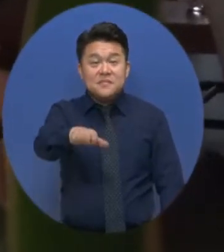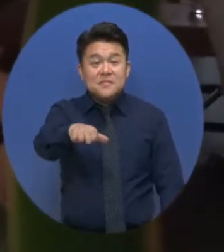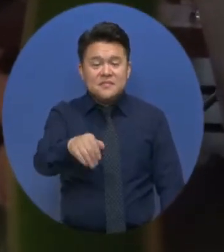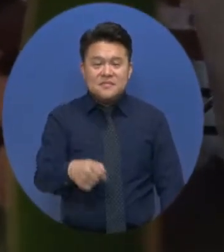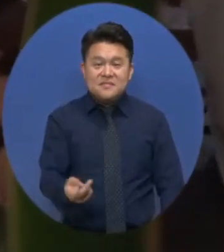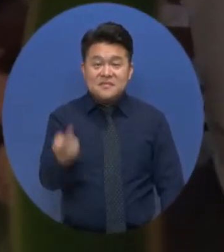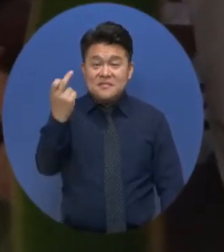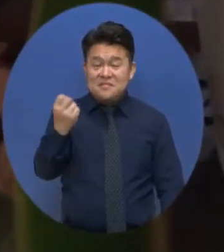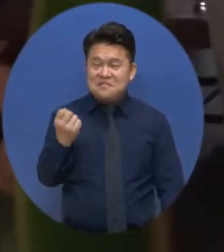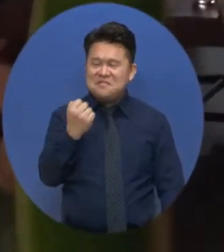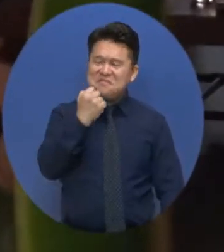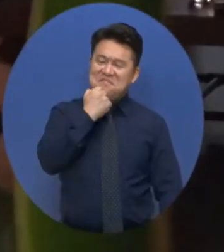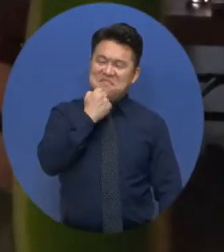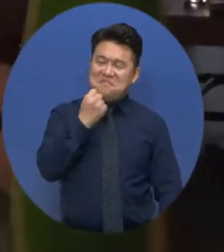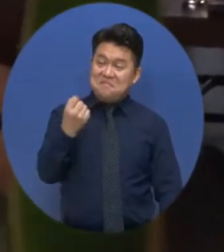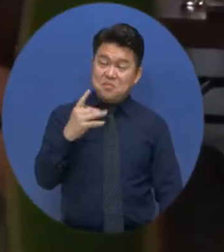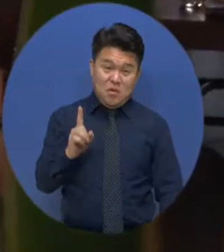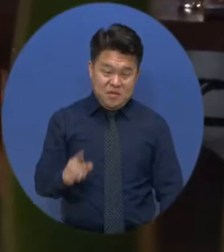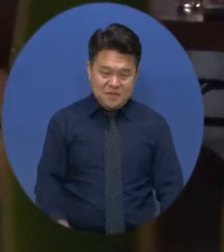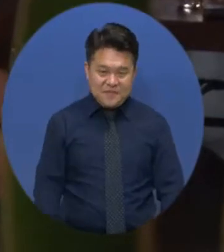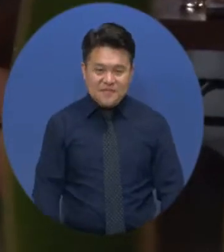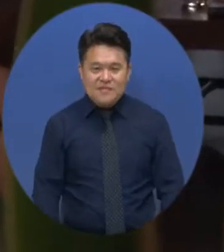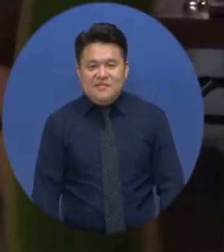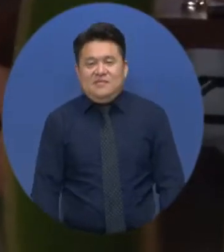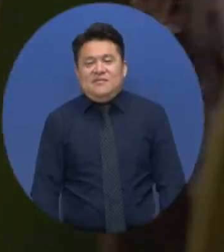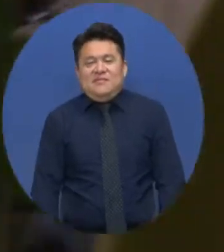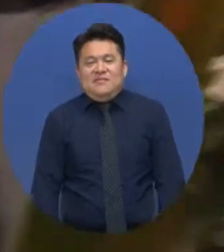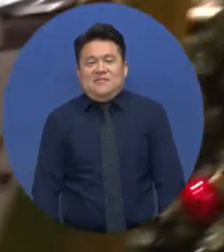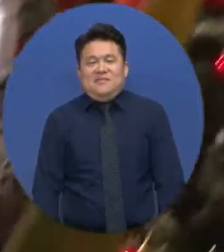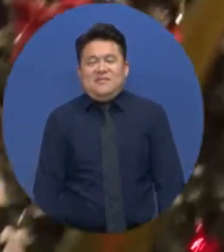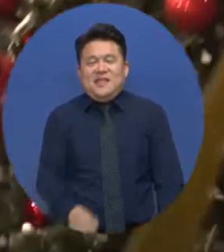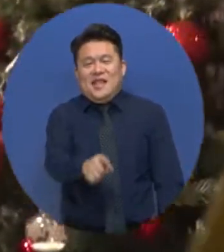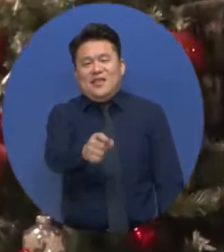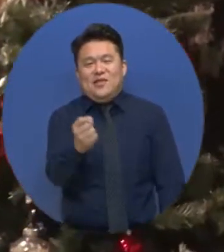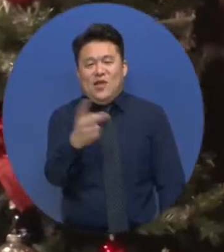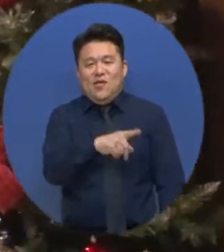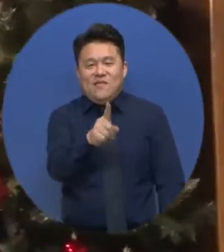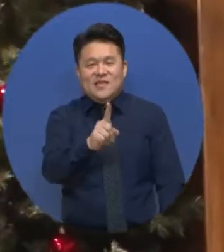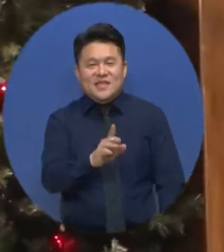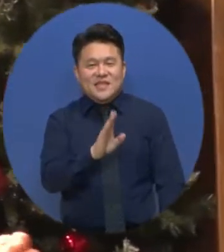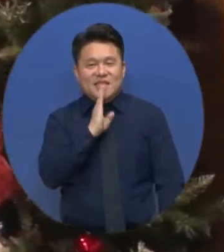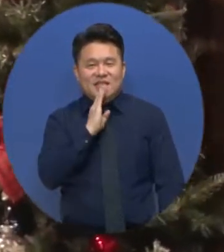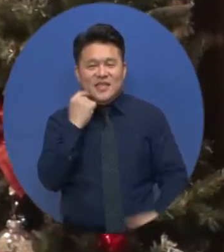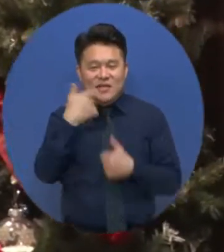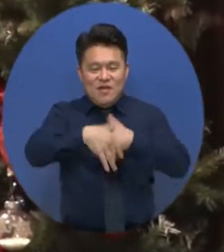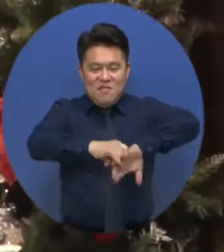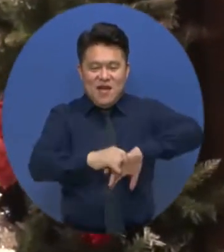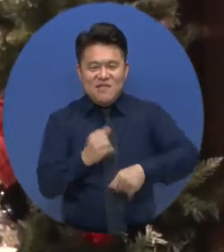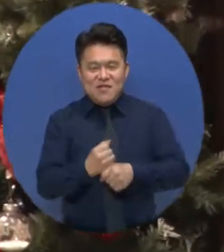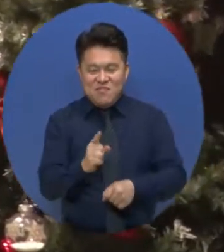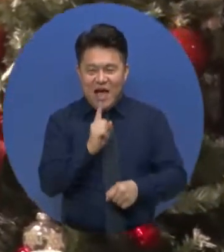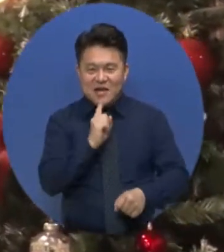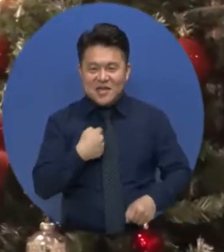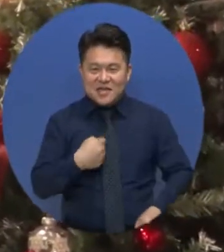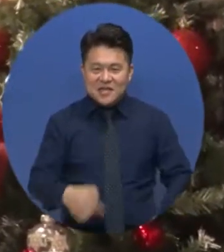그랬다면 그 형님께서 막 웃으시면서 하시는 말씀이 야 너 한 번만 더 그러면 확 관심 불고